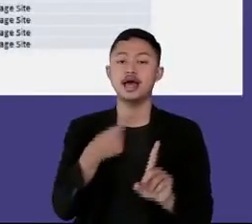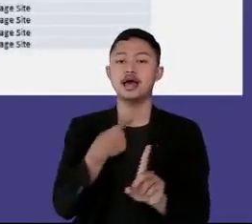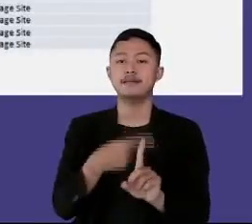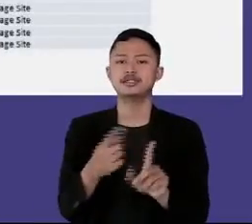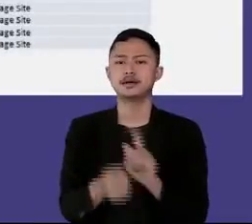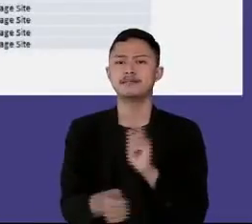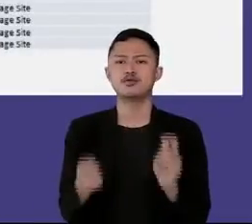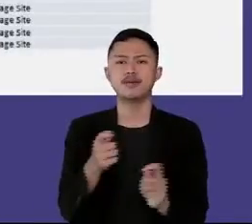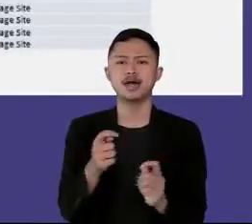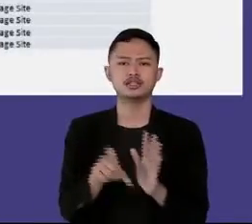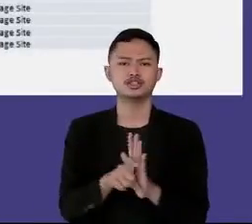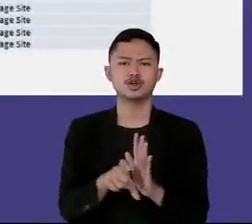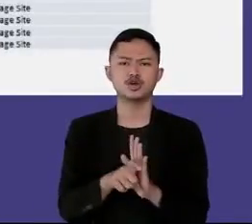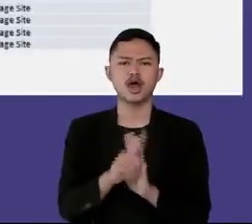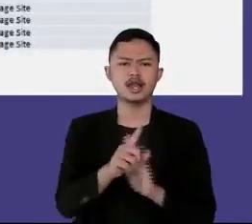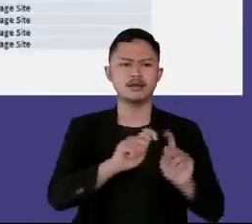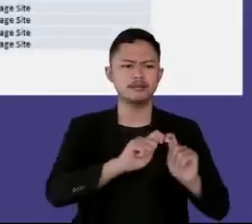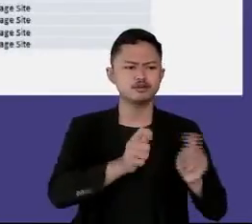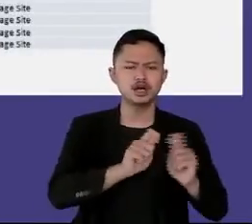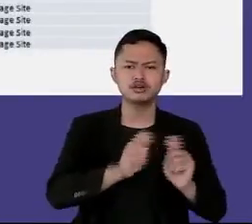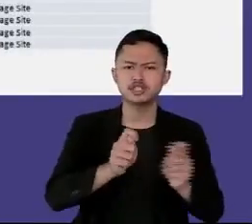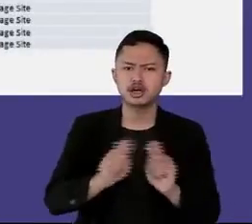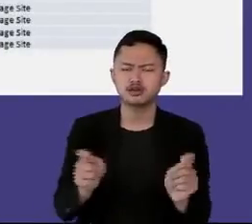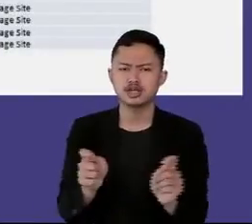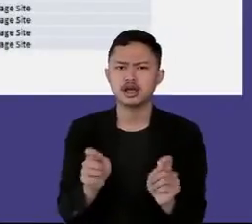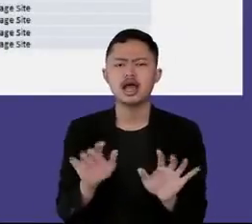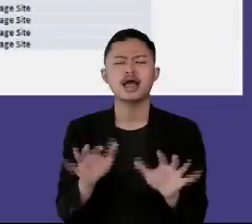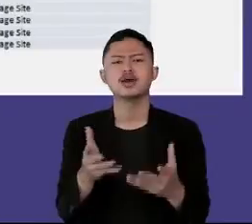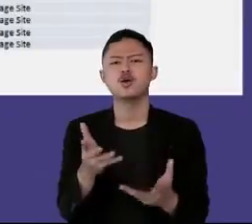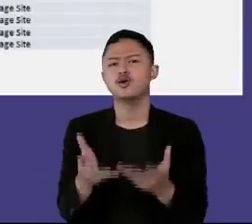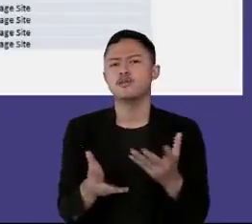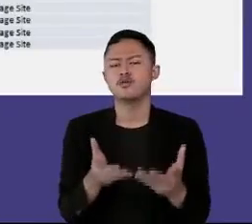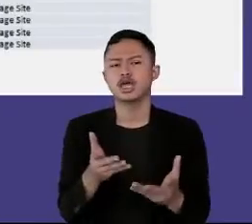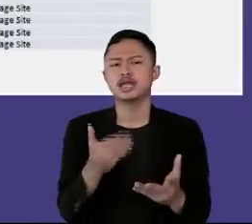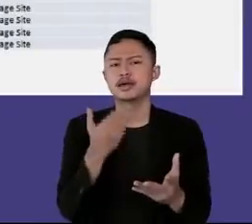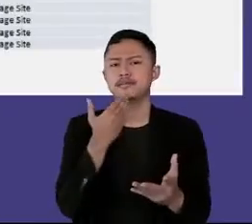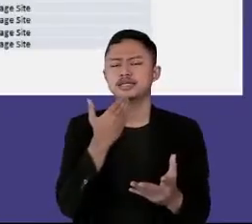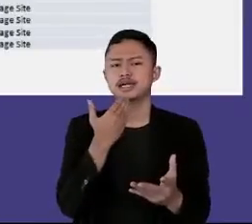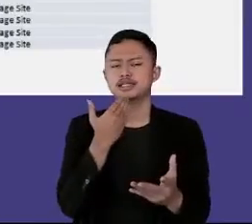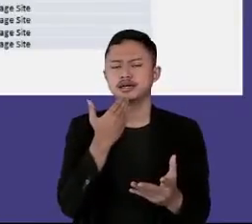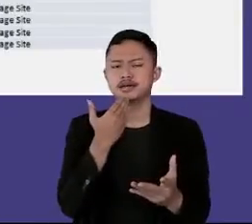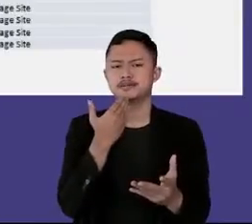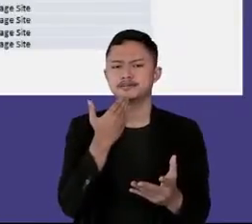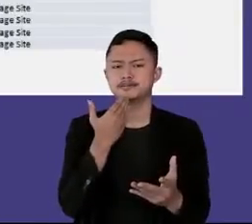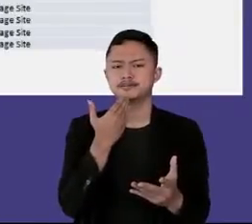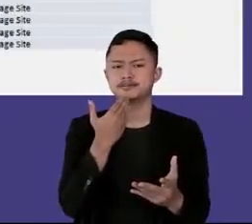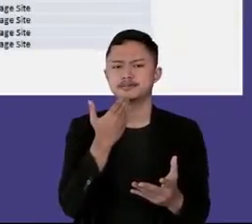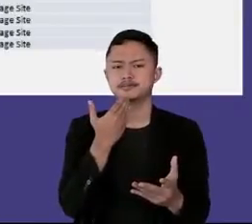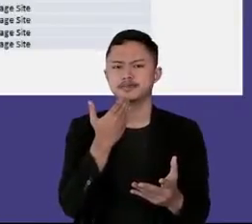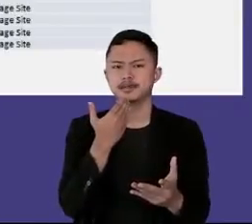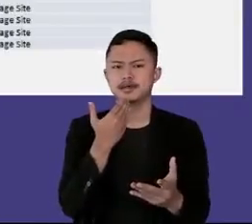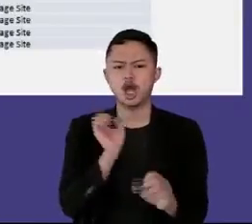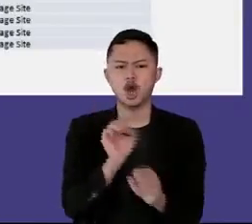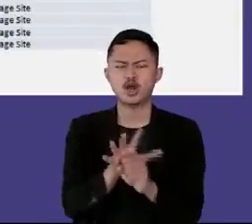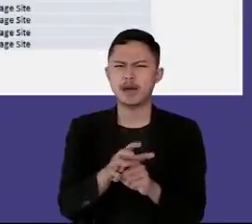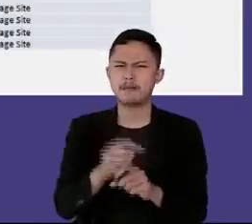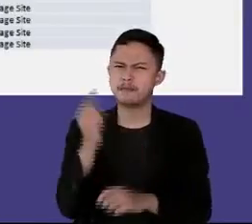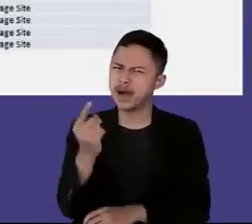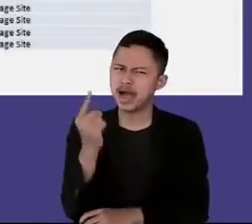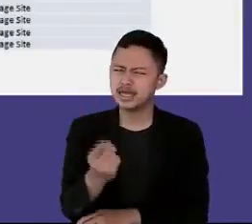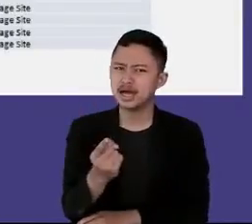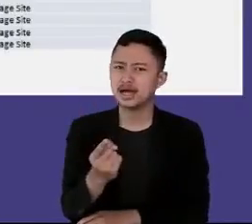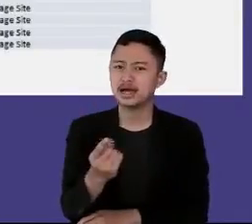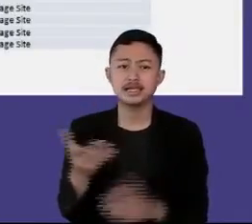menyebabkan kerusakan namanya aku bahan yang sering berasosiasi dengan keganasan atau mudah